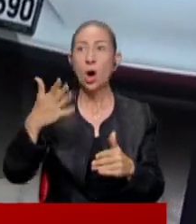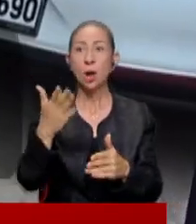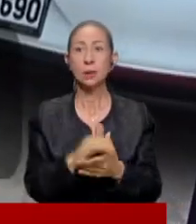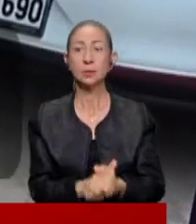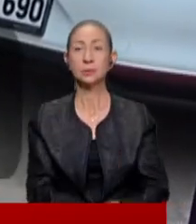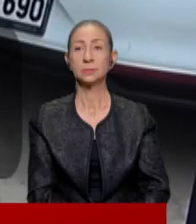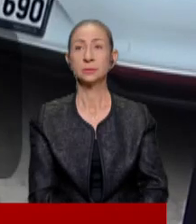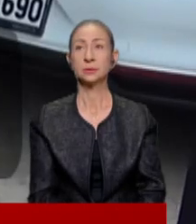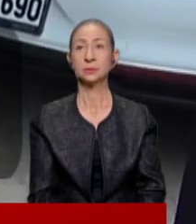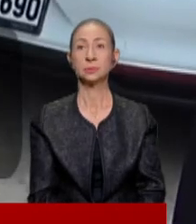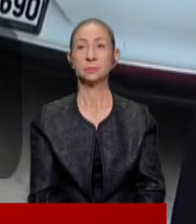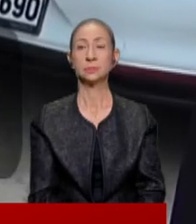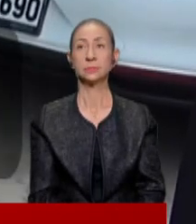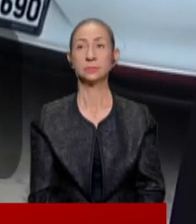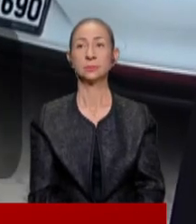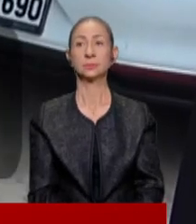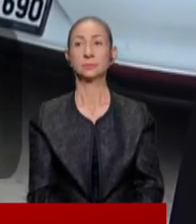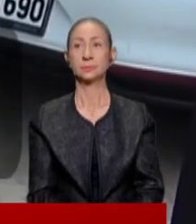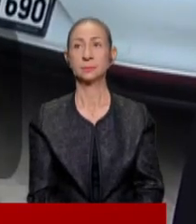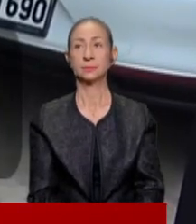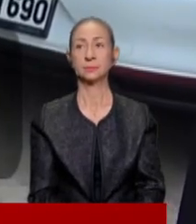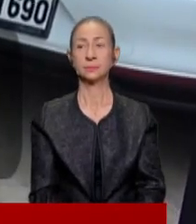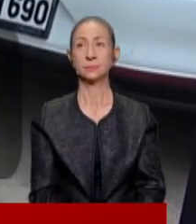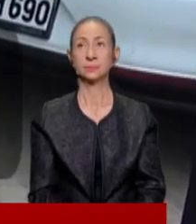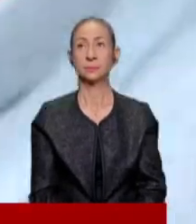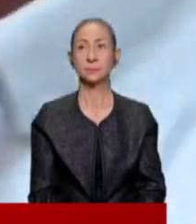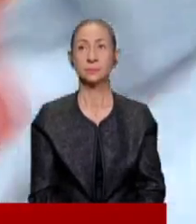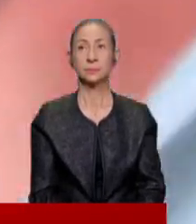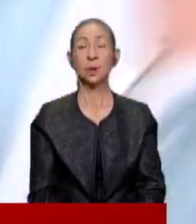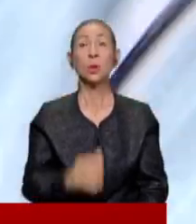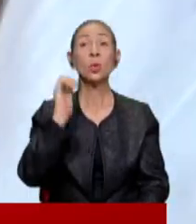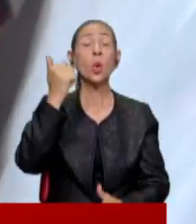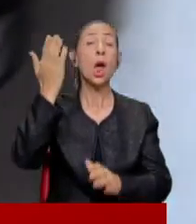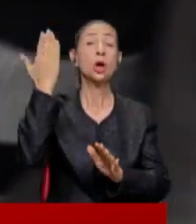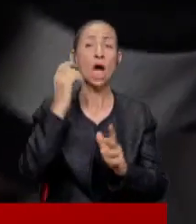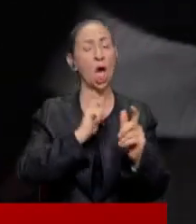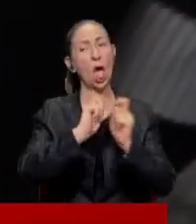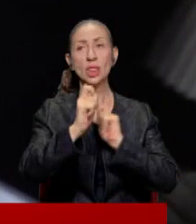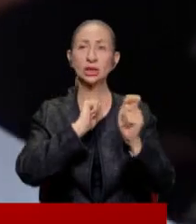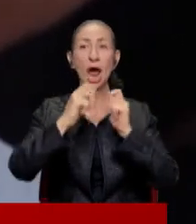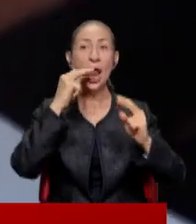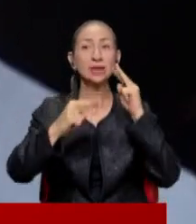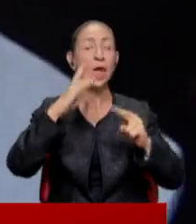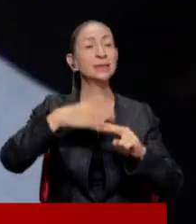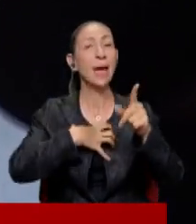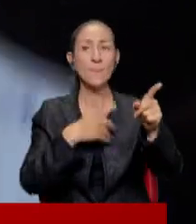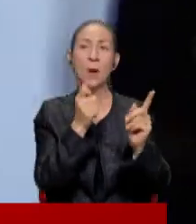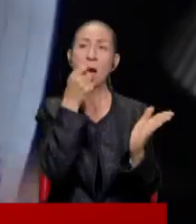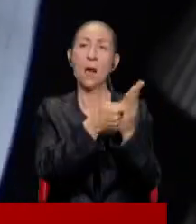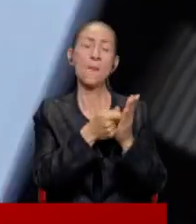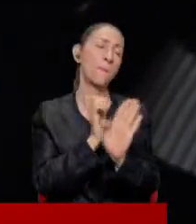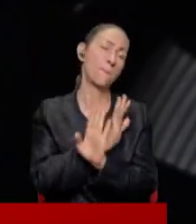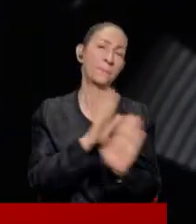Ne kadar para vermiştiniz? 7104 tane hisse, 28400 lira verdik. Günler önce anlaştıkları restoran sahiplerine